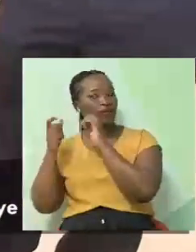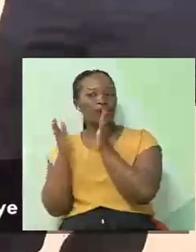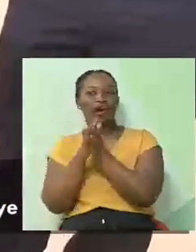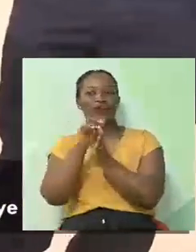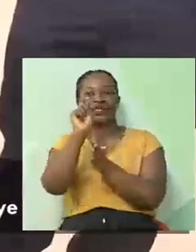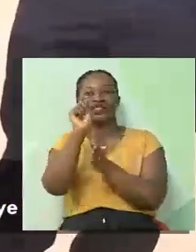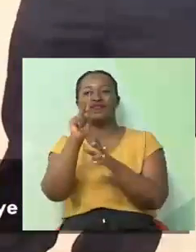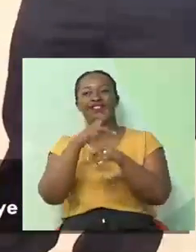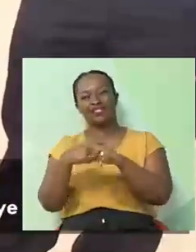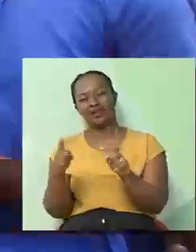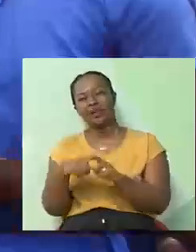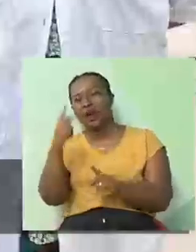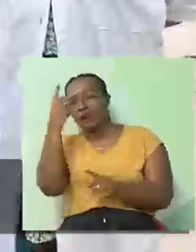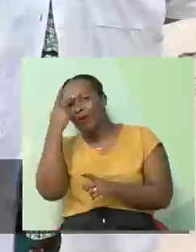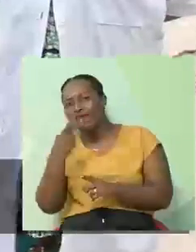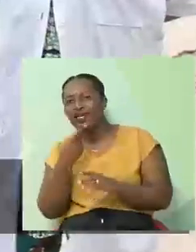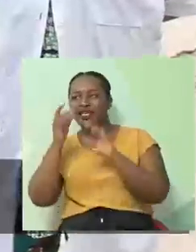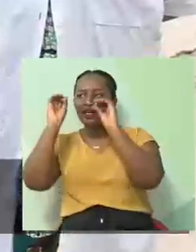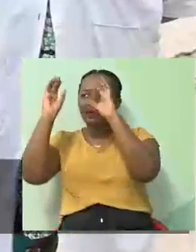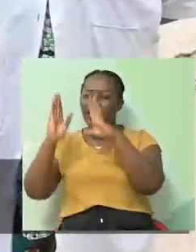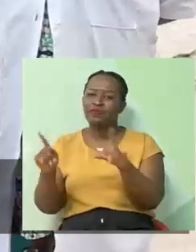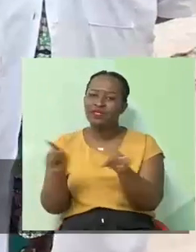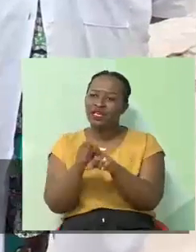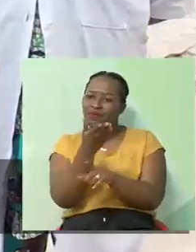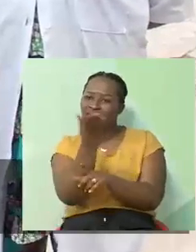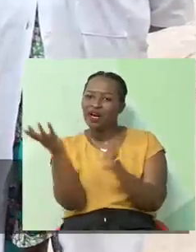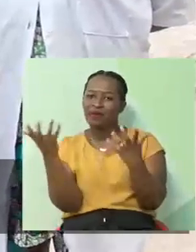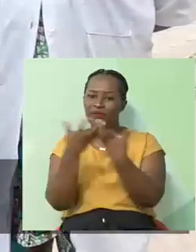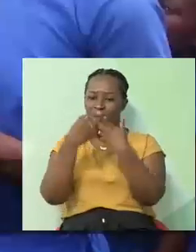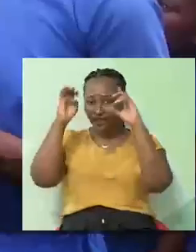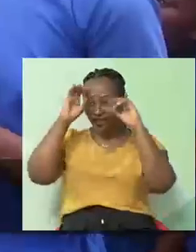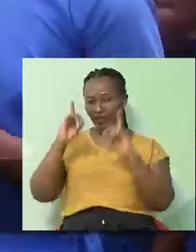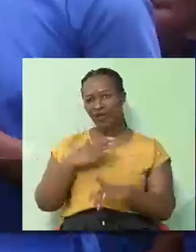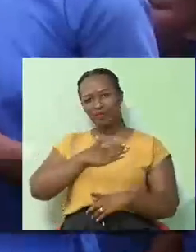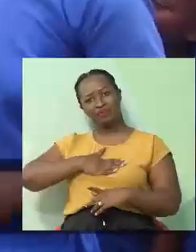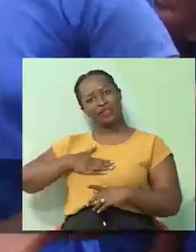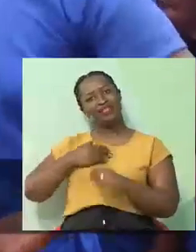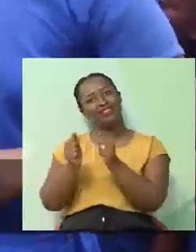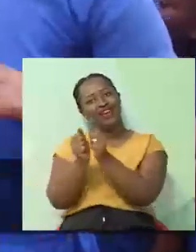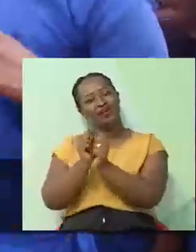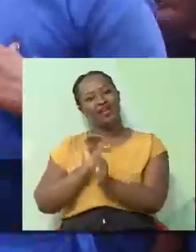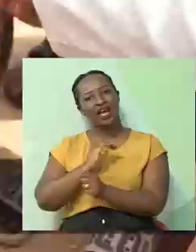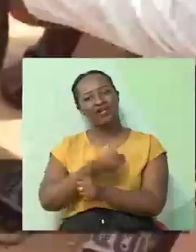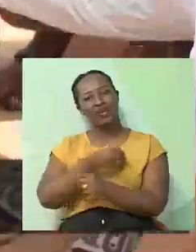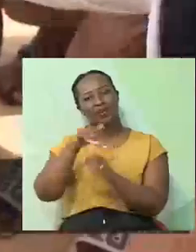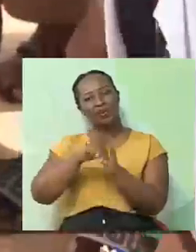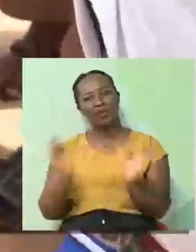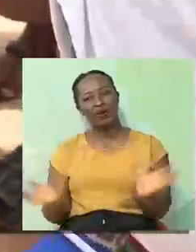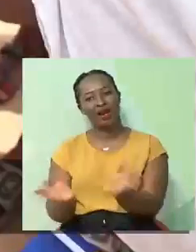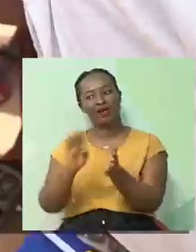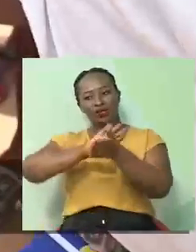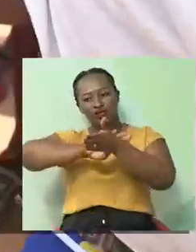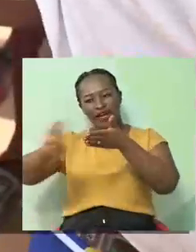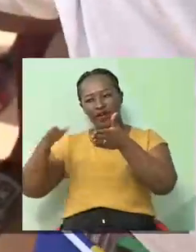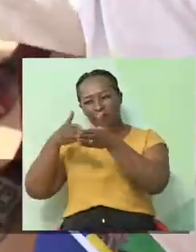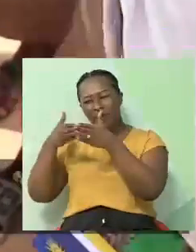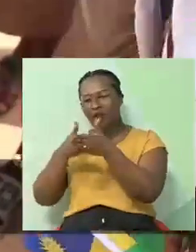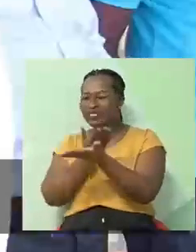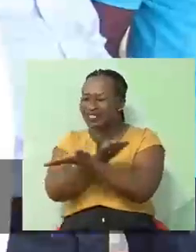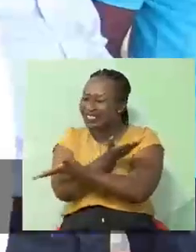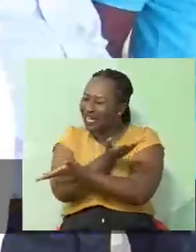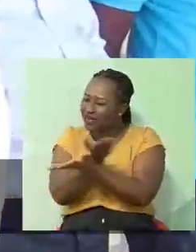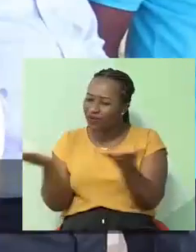maradiyo n'amateleviziyo atandukanye. Babyeyi barezi namwe mufite aho muhurira n'uburezi, muzabane natwe muri ubu bukangurambaga, bityo tuvaneho